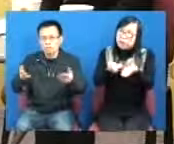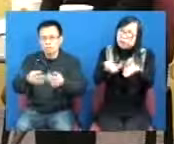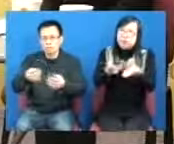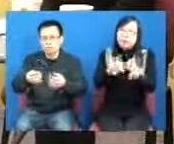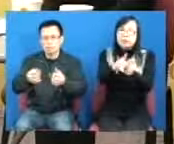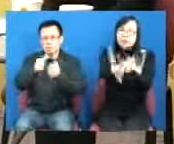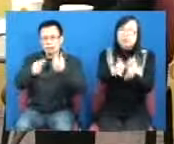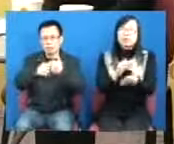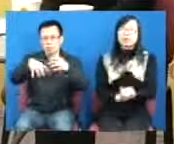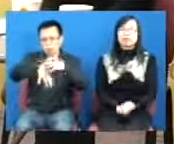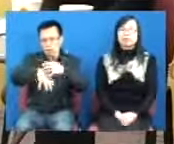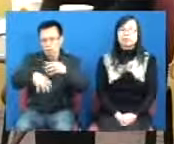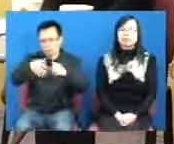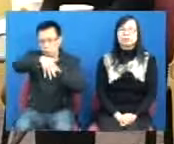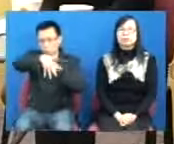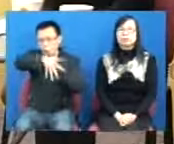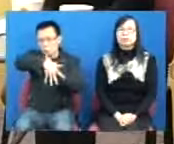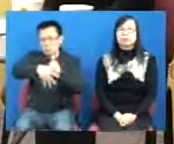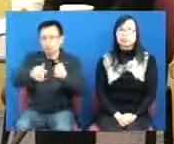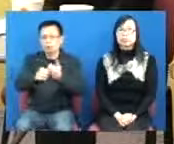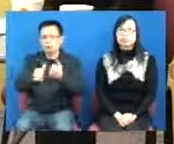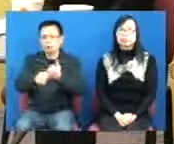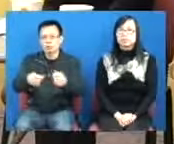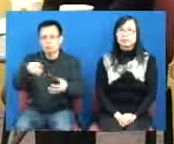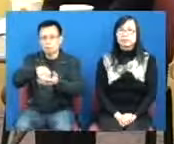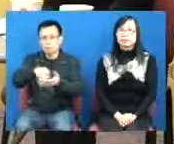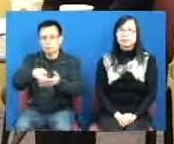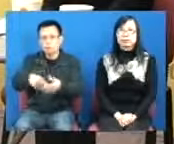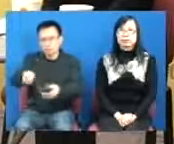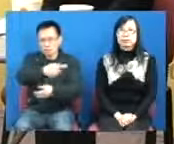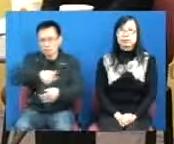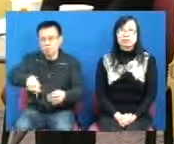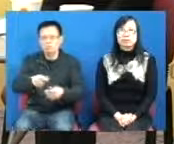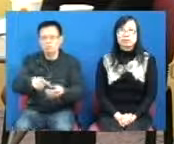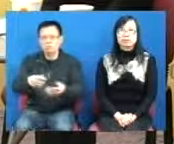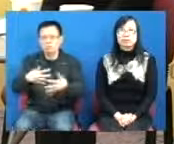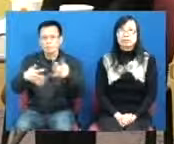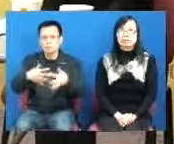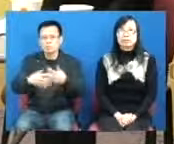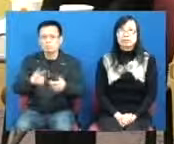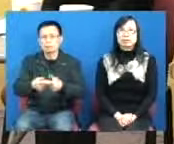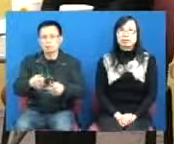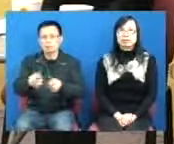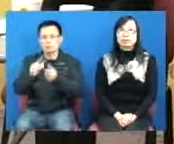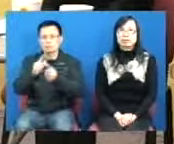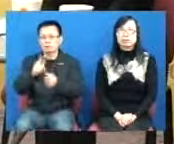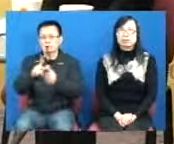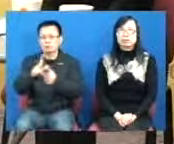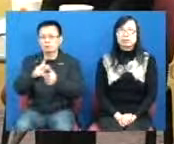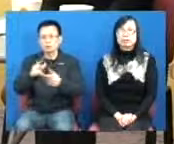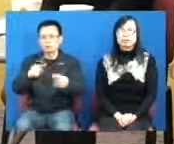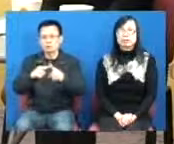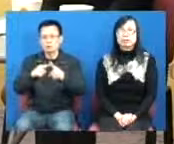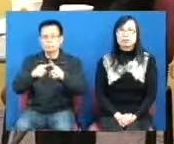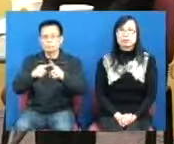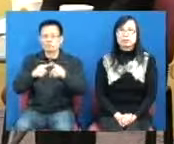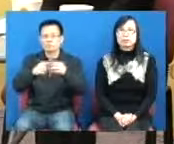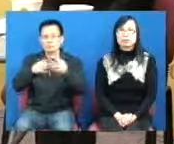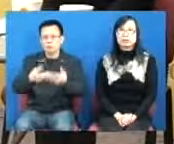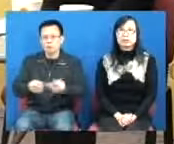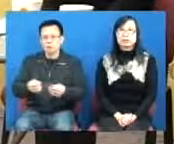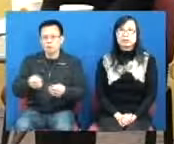下面一些委員會裏面去參與一些地區事務的一些角色的人大家都知道現在整個香港大